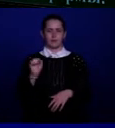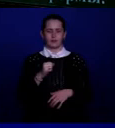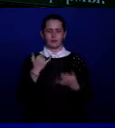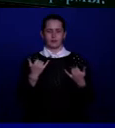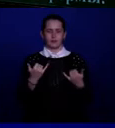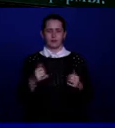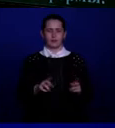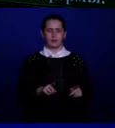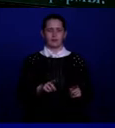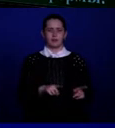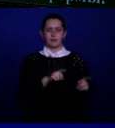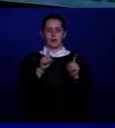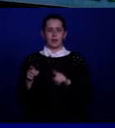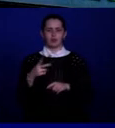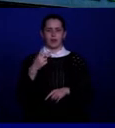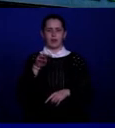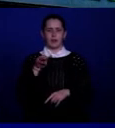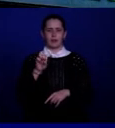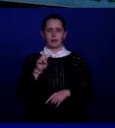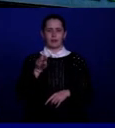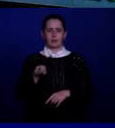следующий этап.